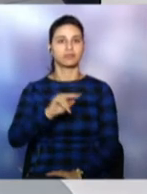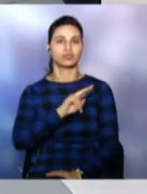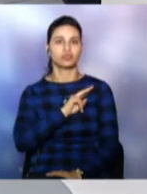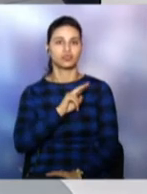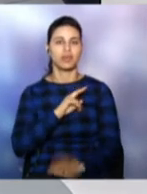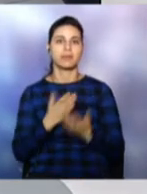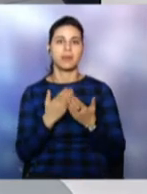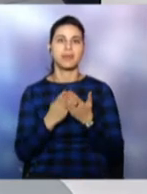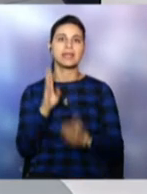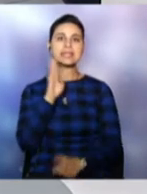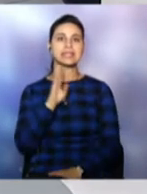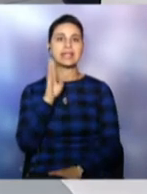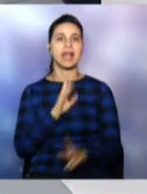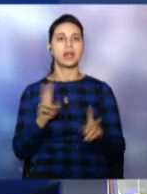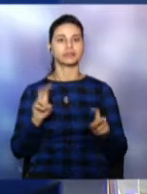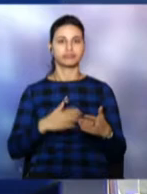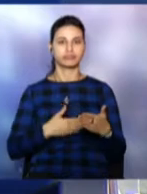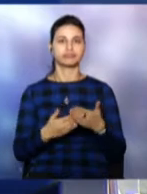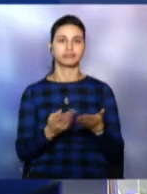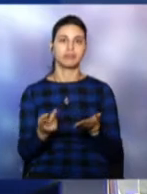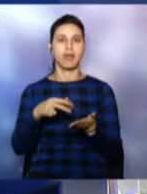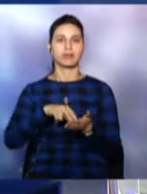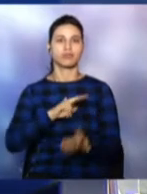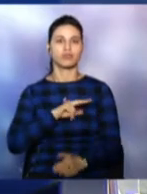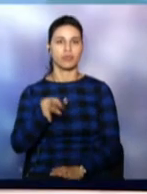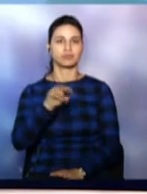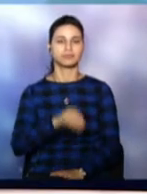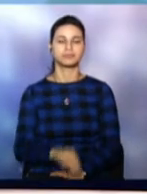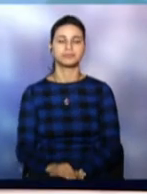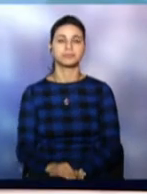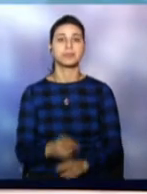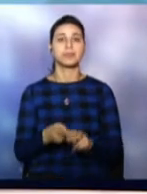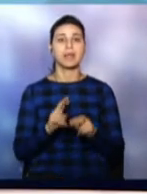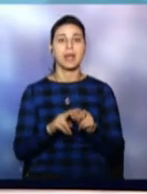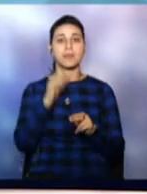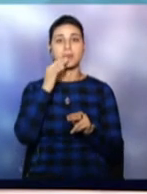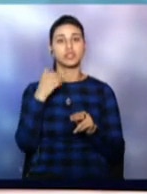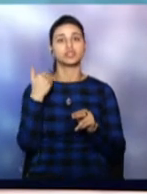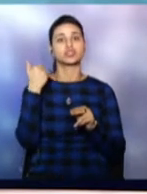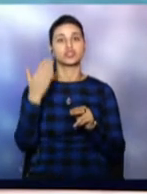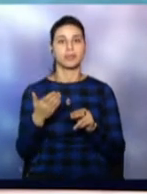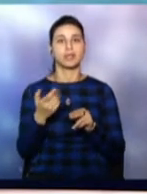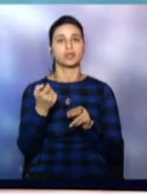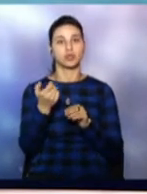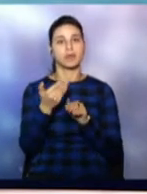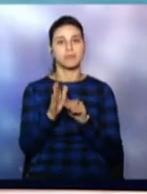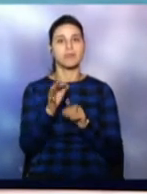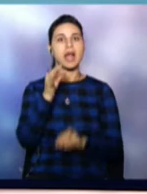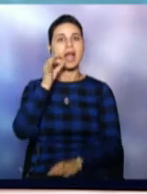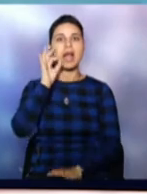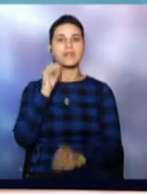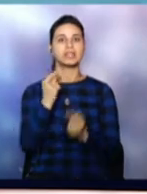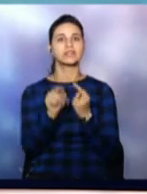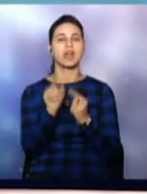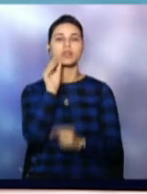დილის რიტუალთა შორის ერთ-ერთია ხოლმე ძალიან ხშირად. ამას მოსდევს სხვა ტიპის ყავისმის